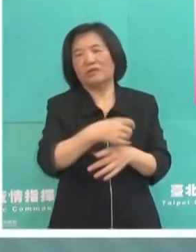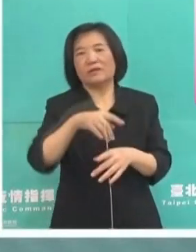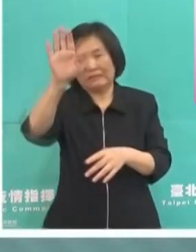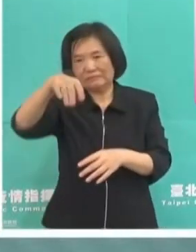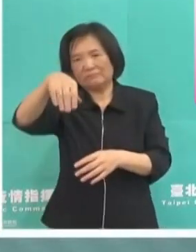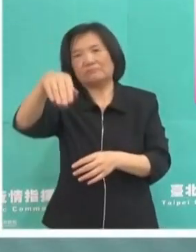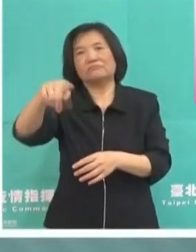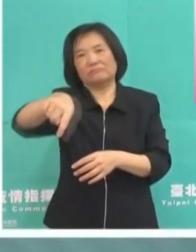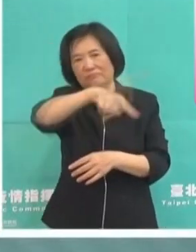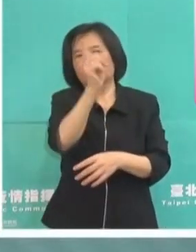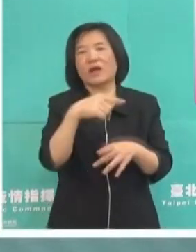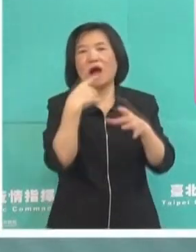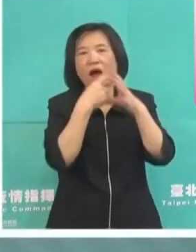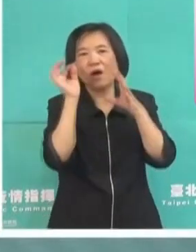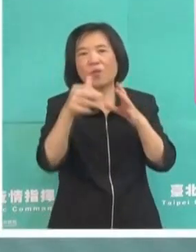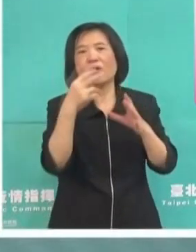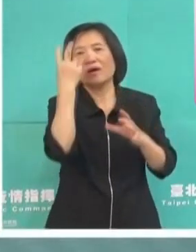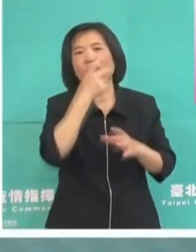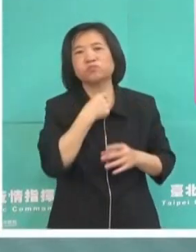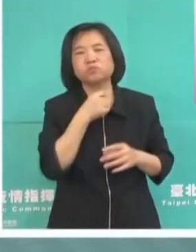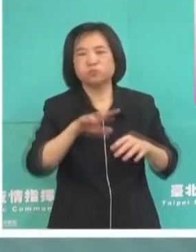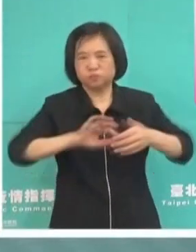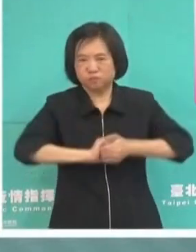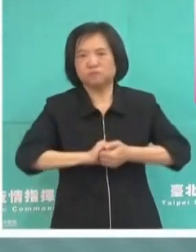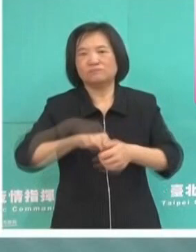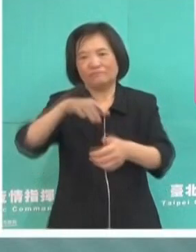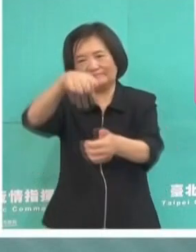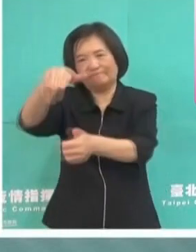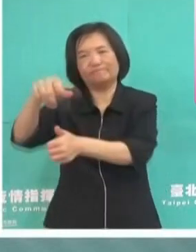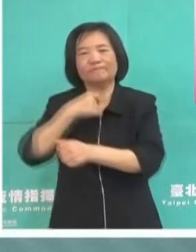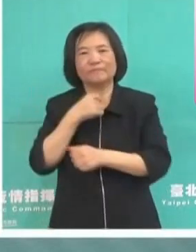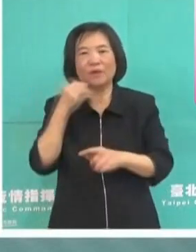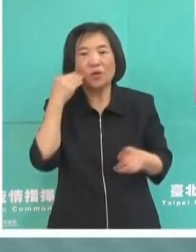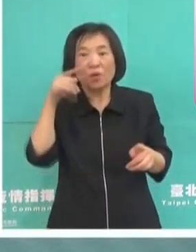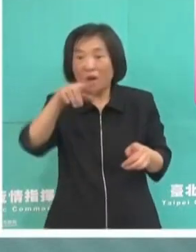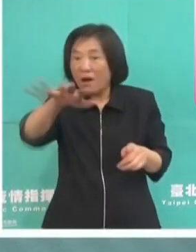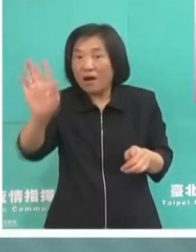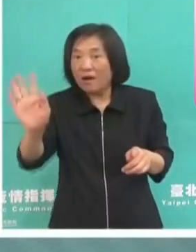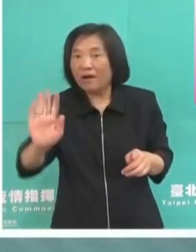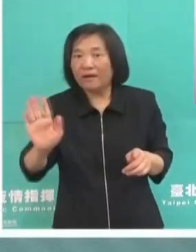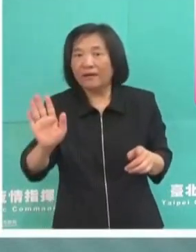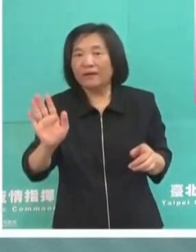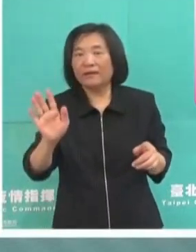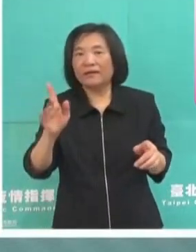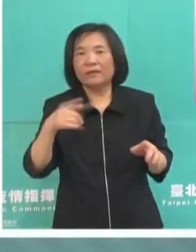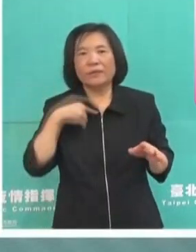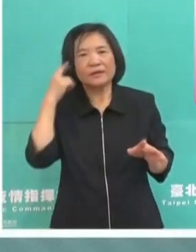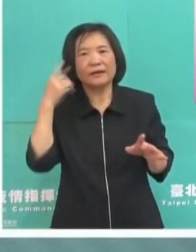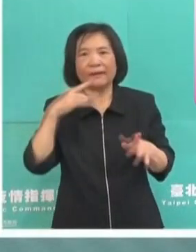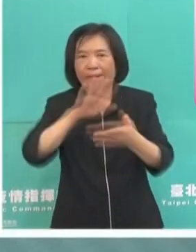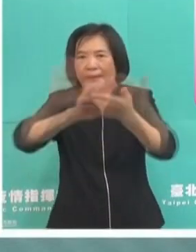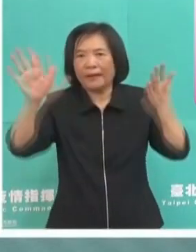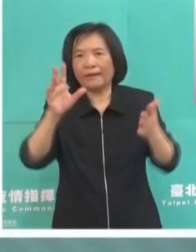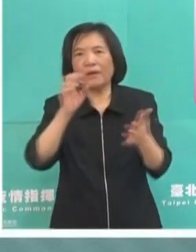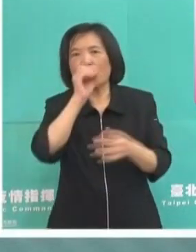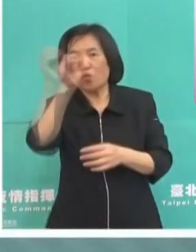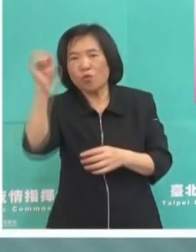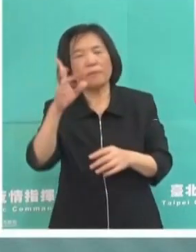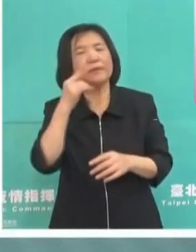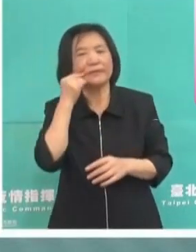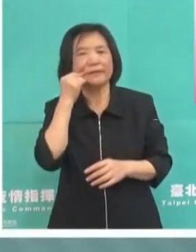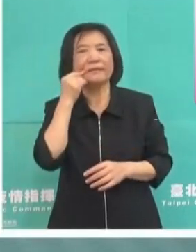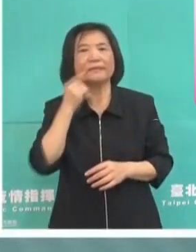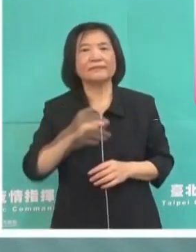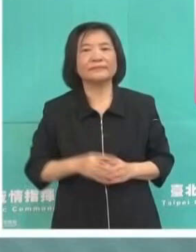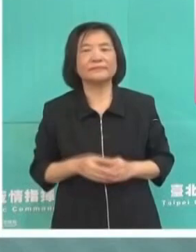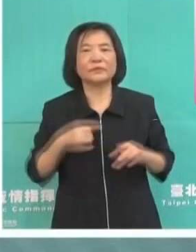筛哦，我们要做这个检查，因为哦，如果不这样的话，你知道，我们没有办法清零。所